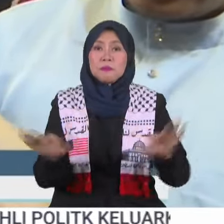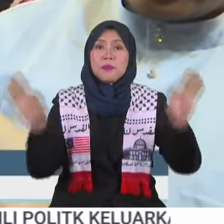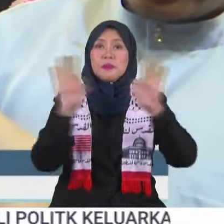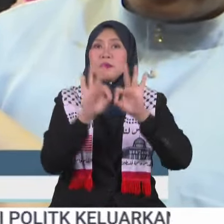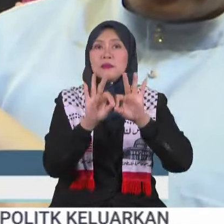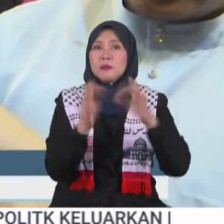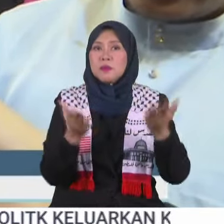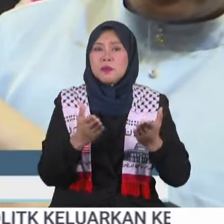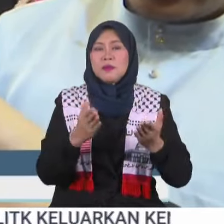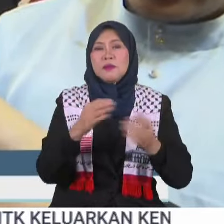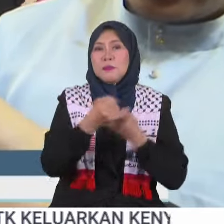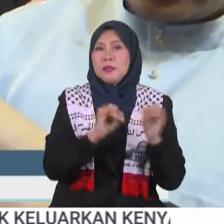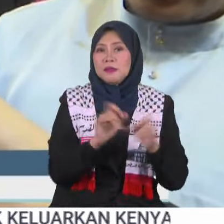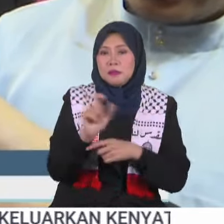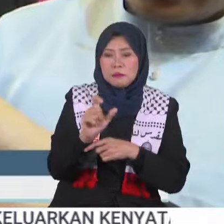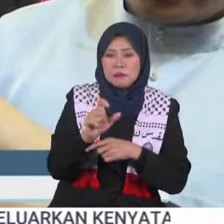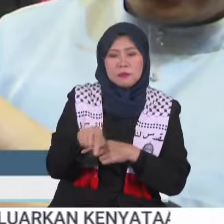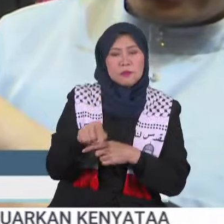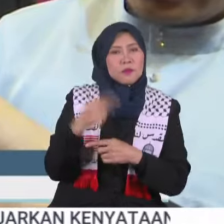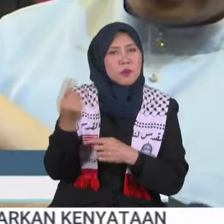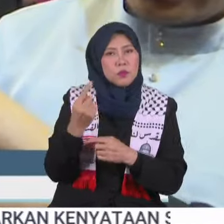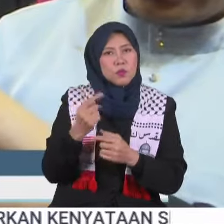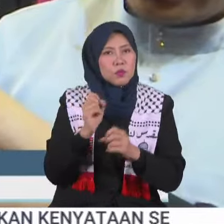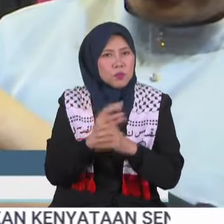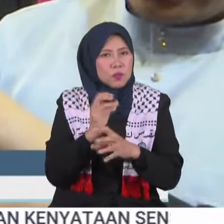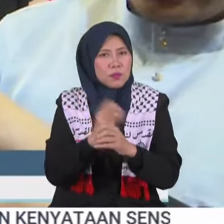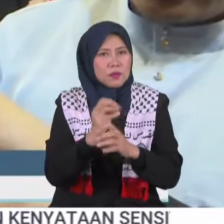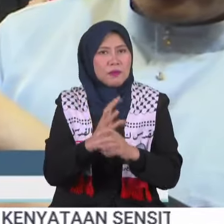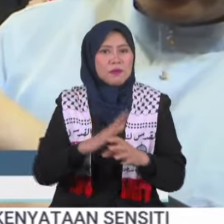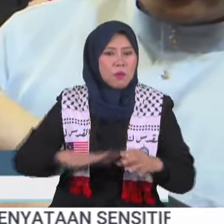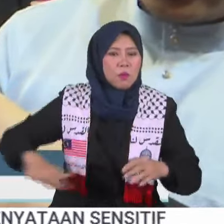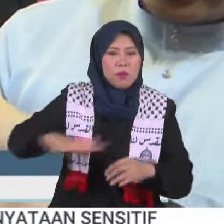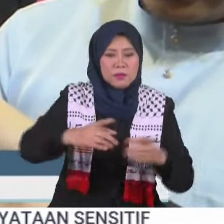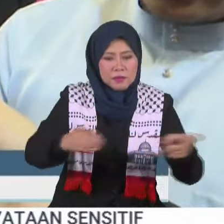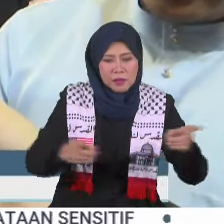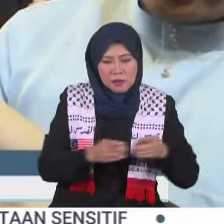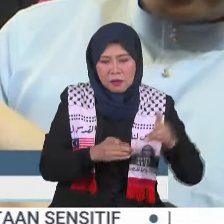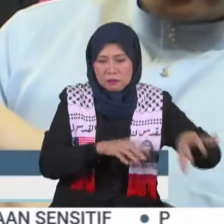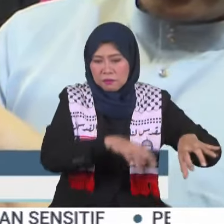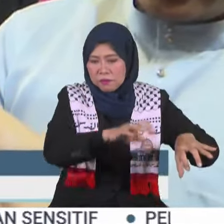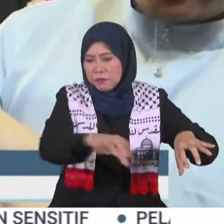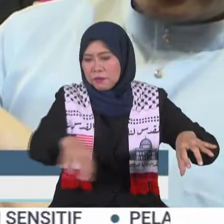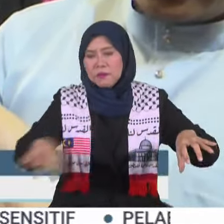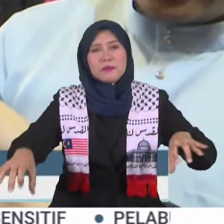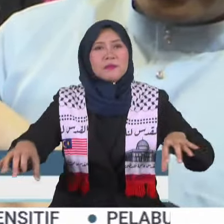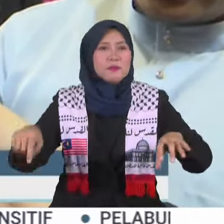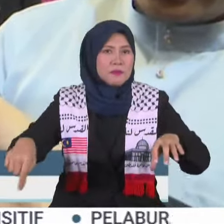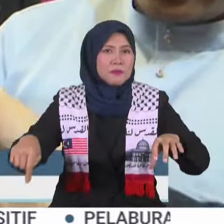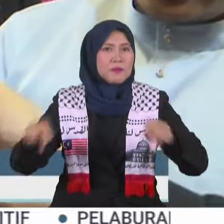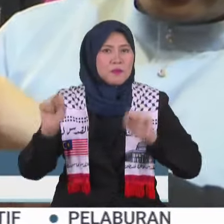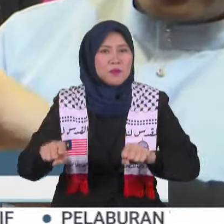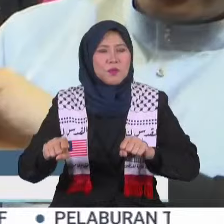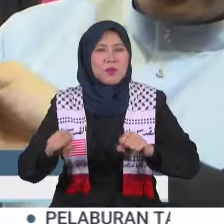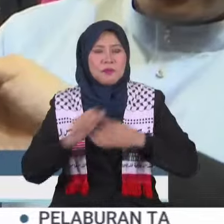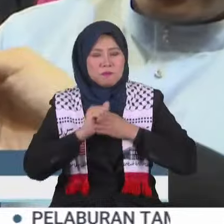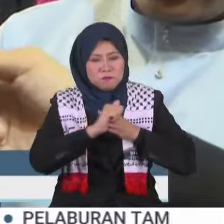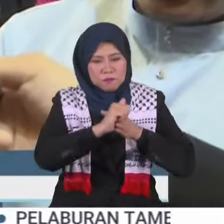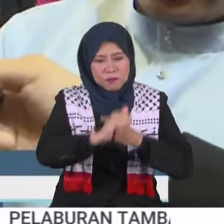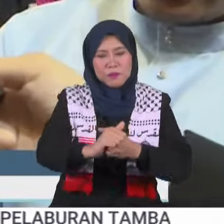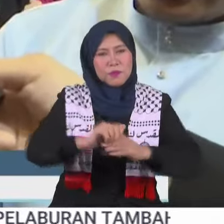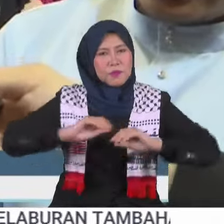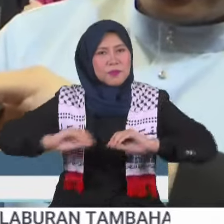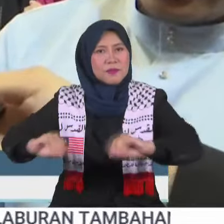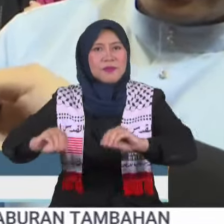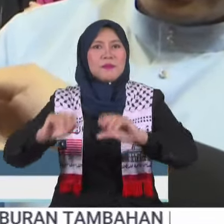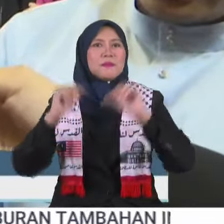ialah JAIN itu sendiri sentiasa berusaha di seluruh daerah untuk memberikan panduan-panduan